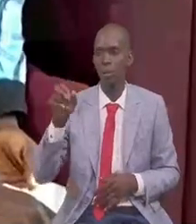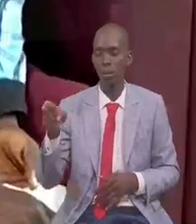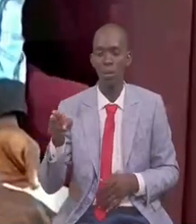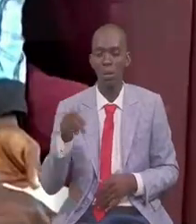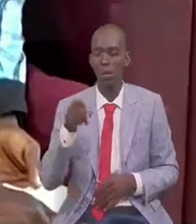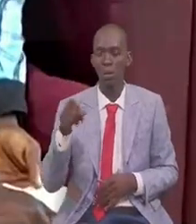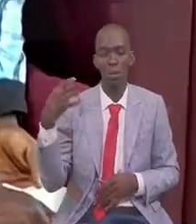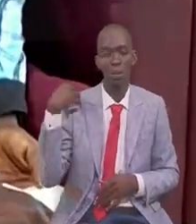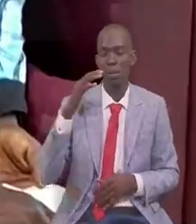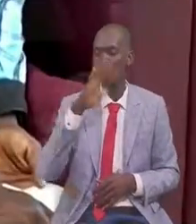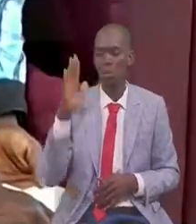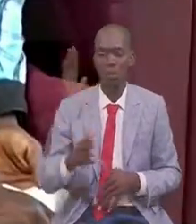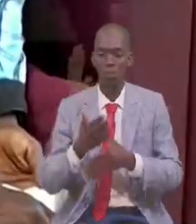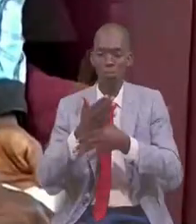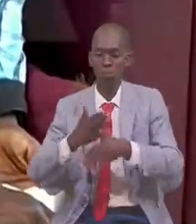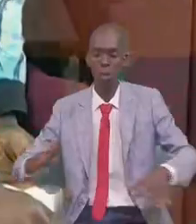divisé